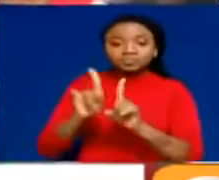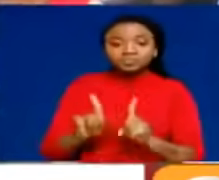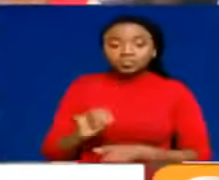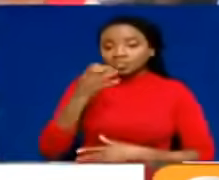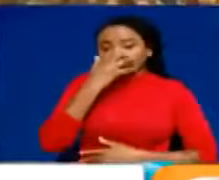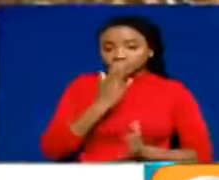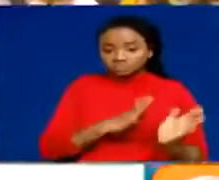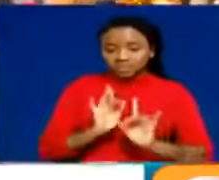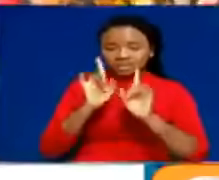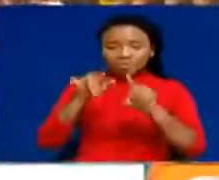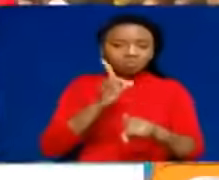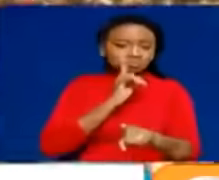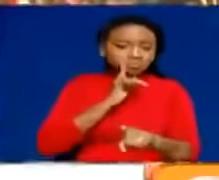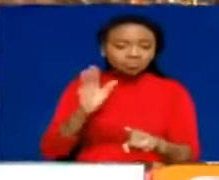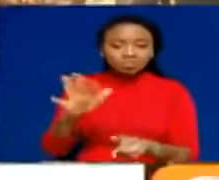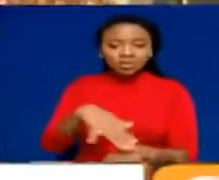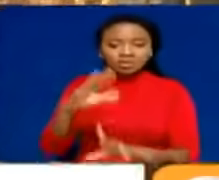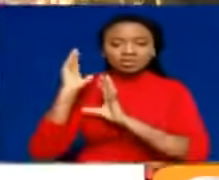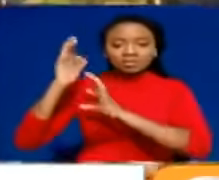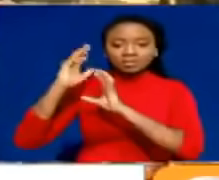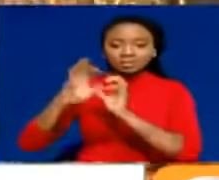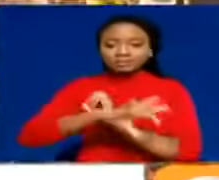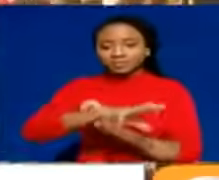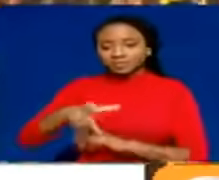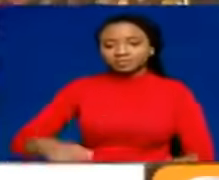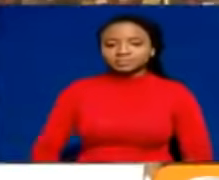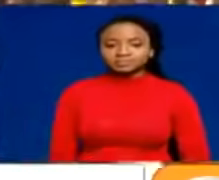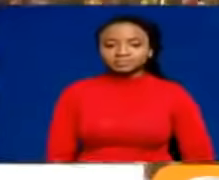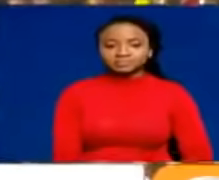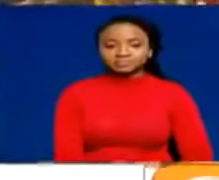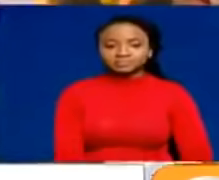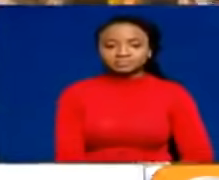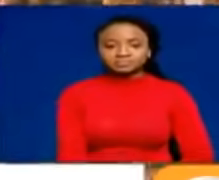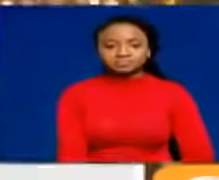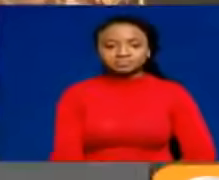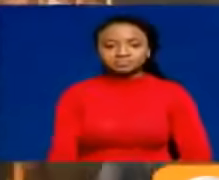katika kaunti ya Kilifi hapo kesho. Francis Mtalaki, Ringa Citizen, Mombasa.